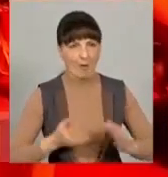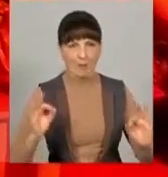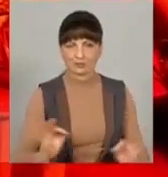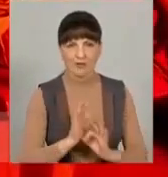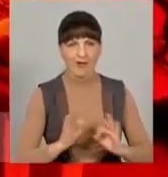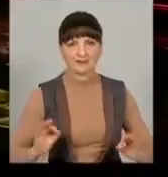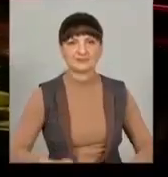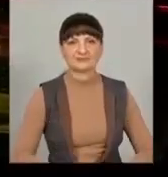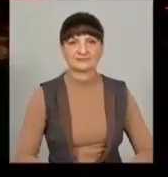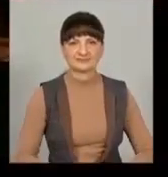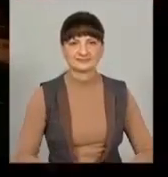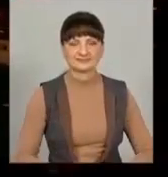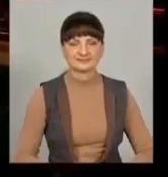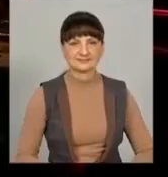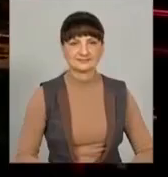исполнение.